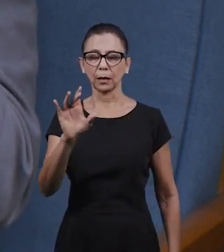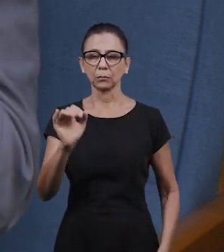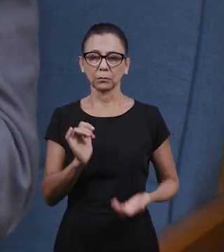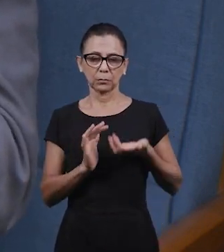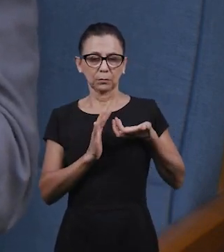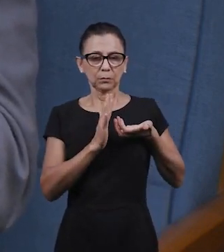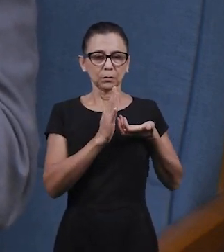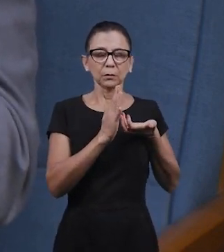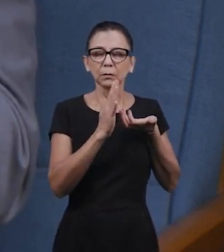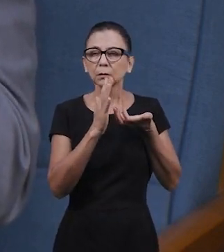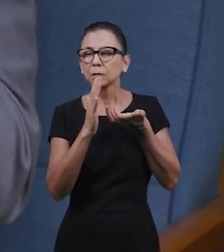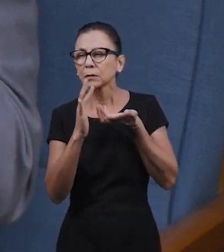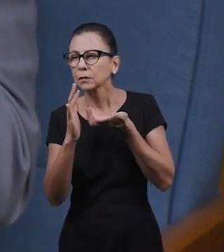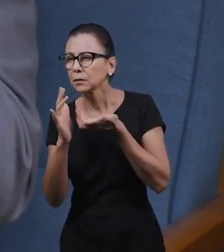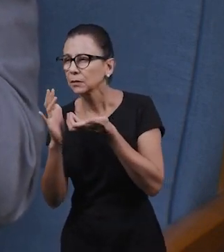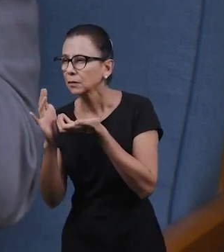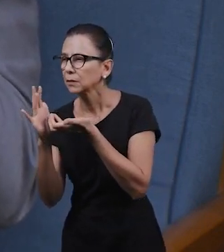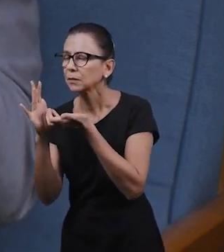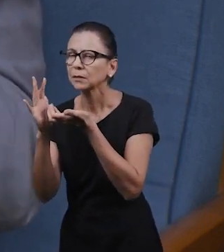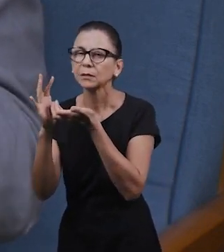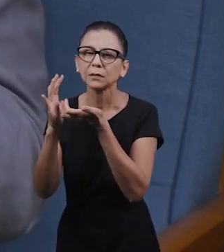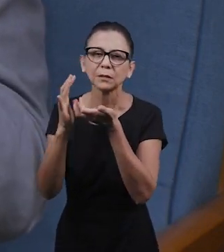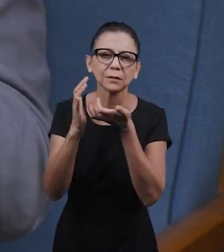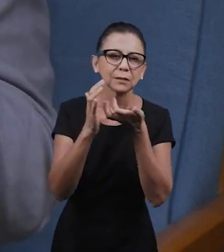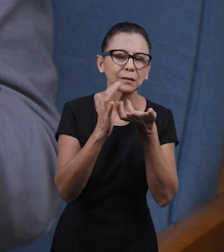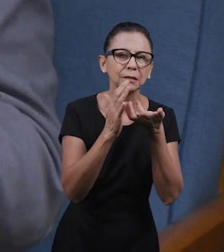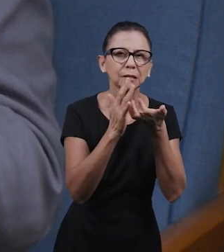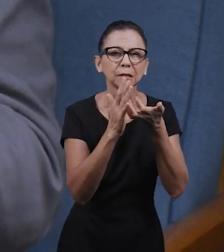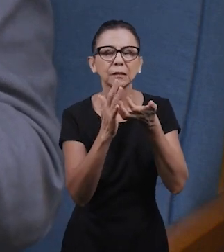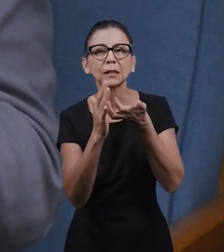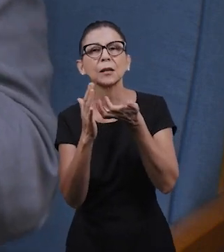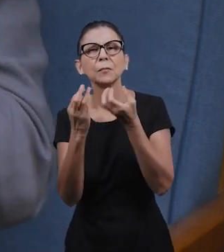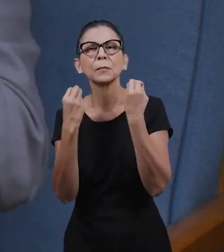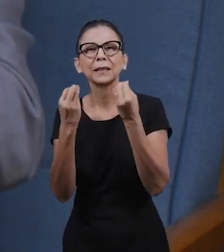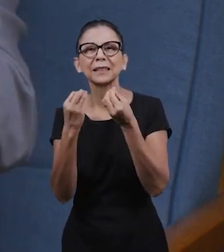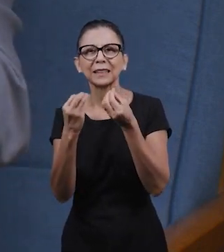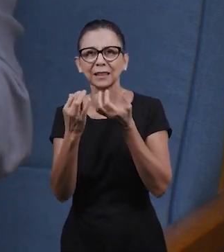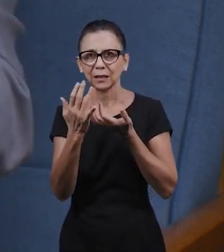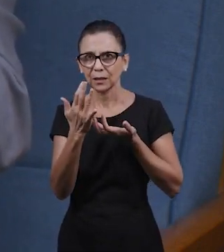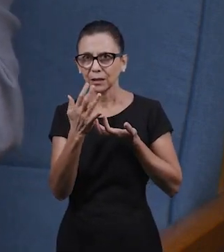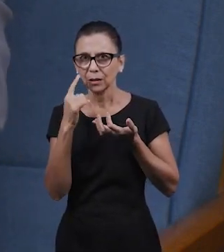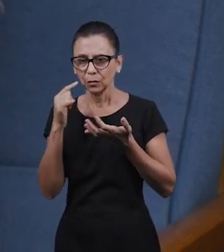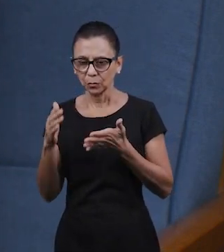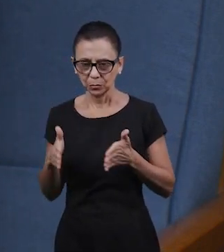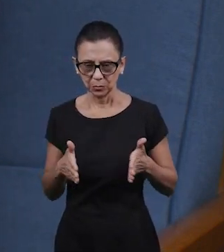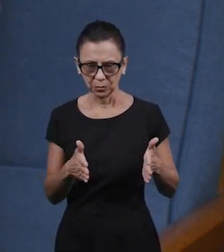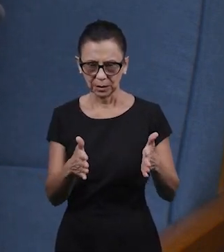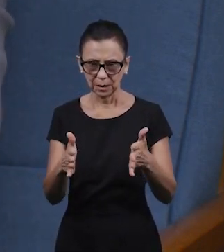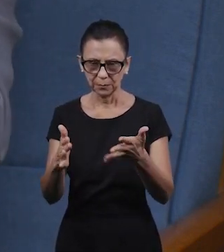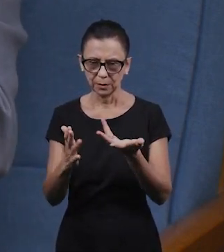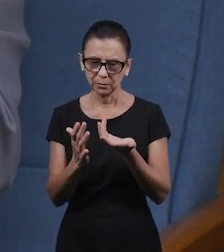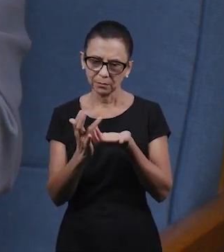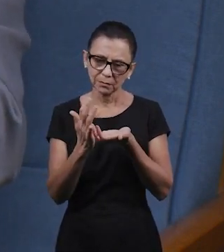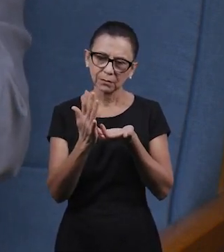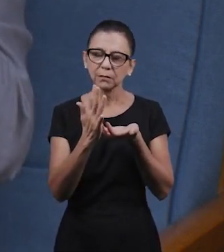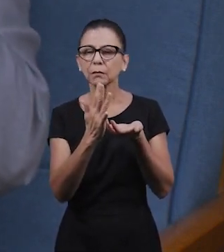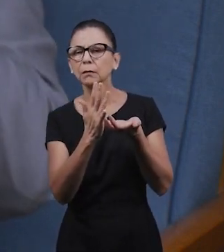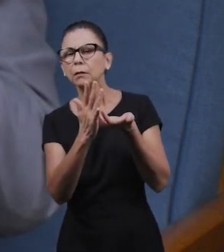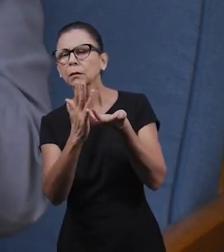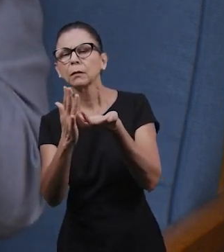sa lampe, et la lampe, elle servait si bien pour illuminer le chemin, comme